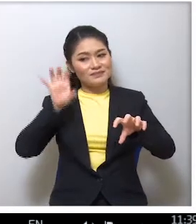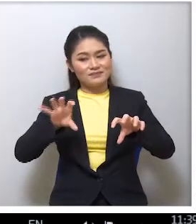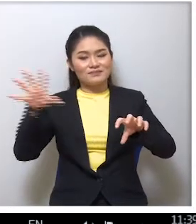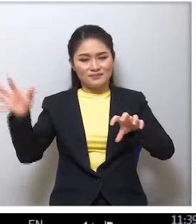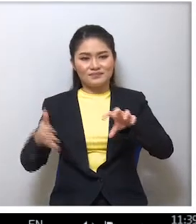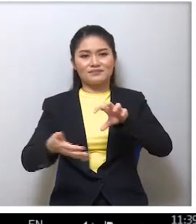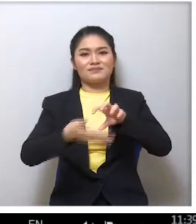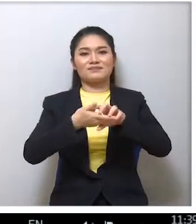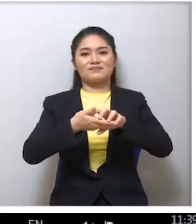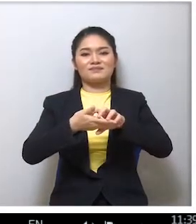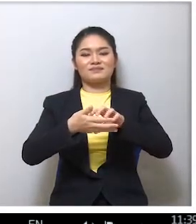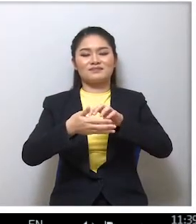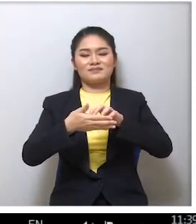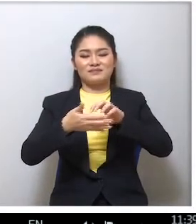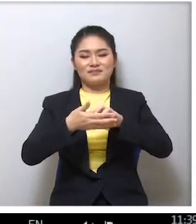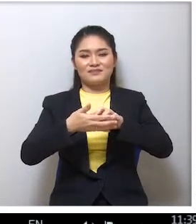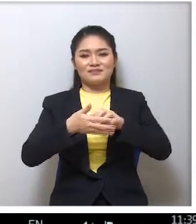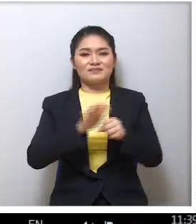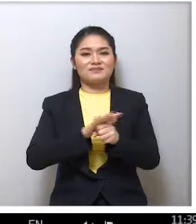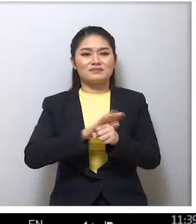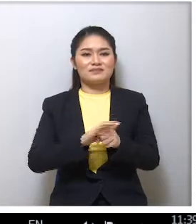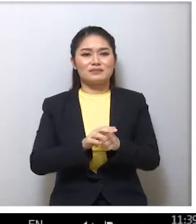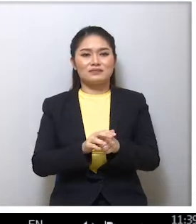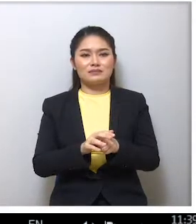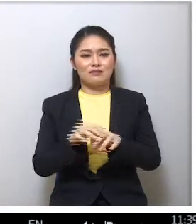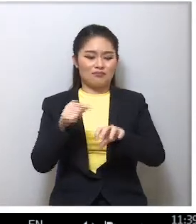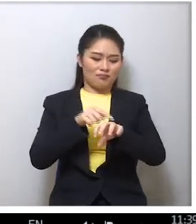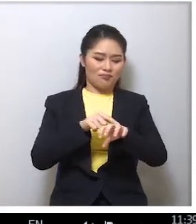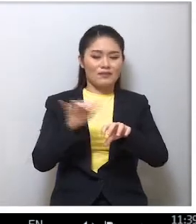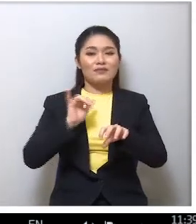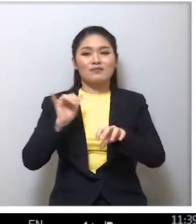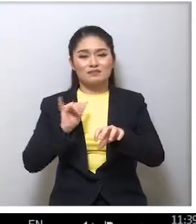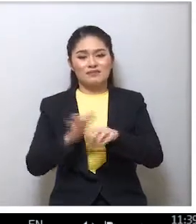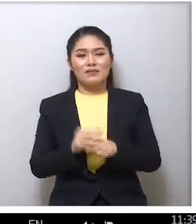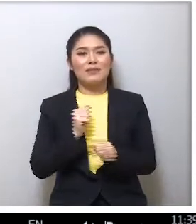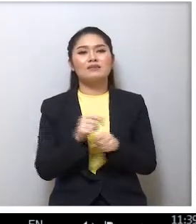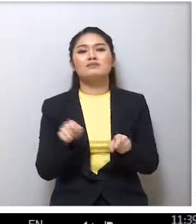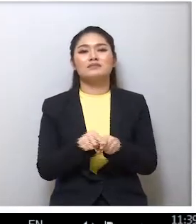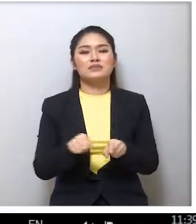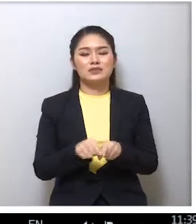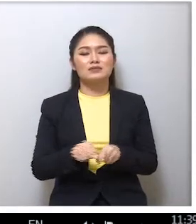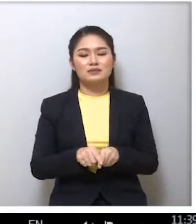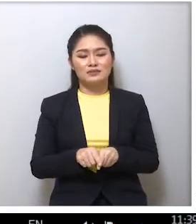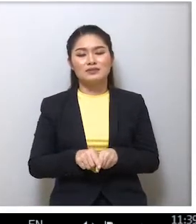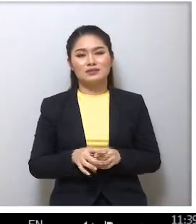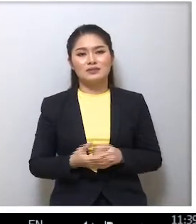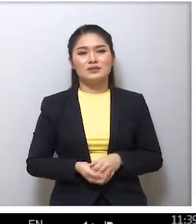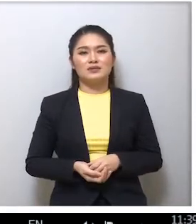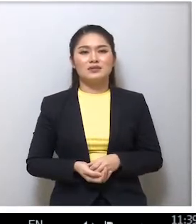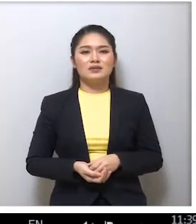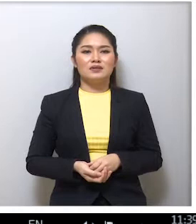วยงามนะครับส่วนด้านหลังยังไม่มีเราก็ทำเหมือนกันครับทำเหมือนเดิม